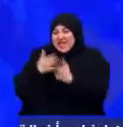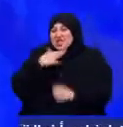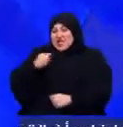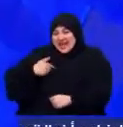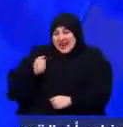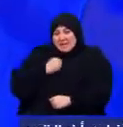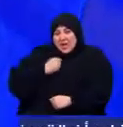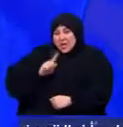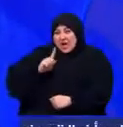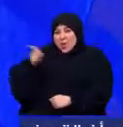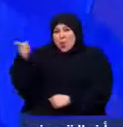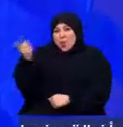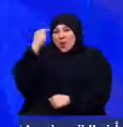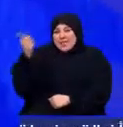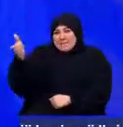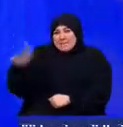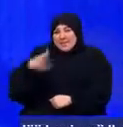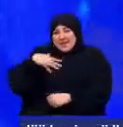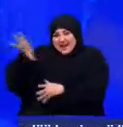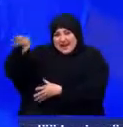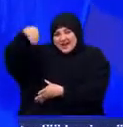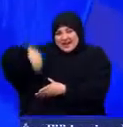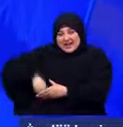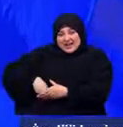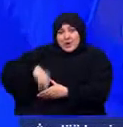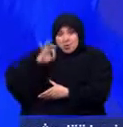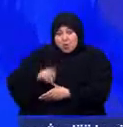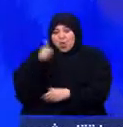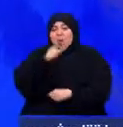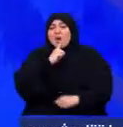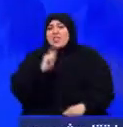الفئة يتم عبر الدواء